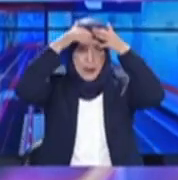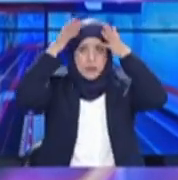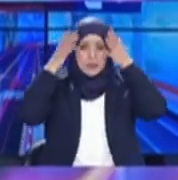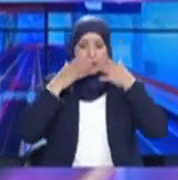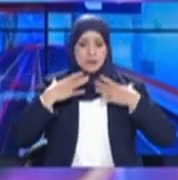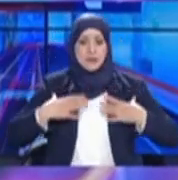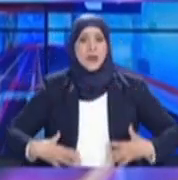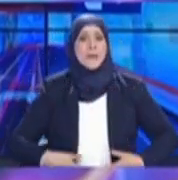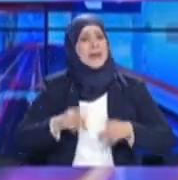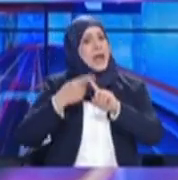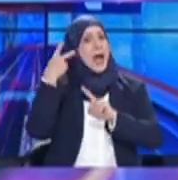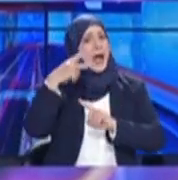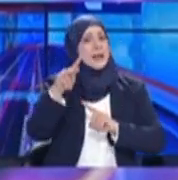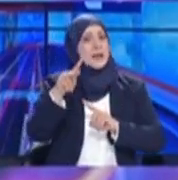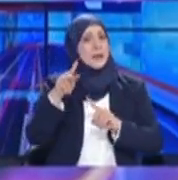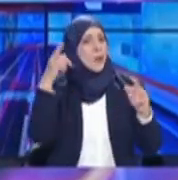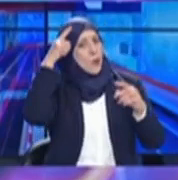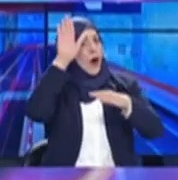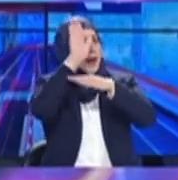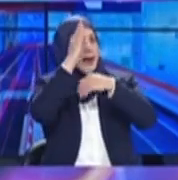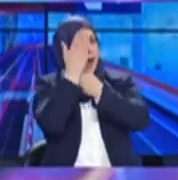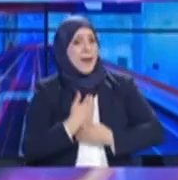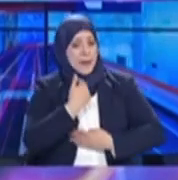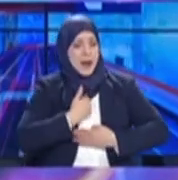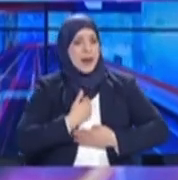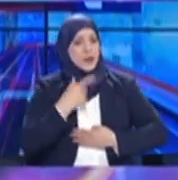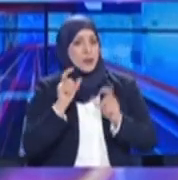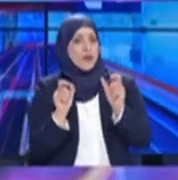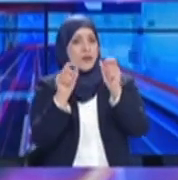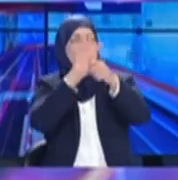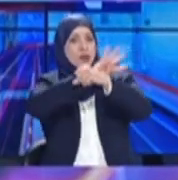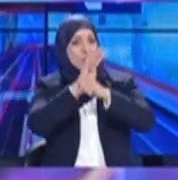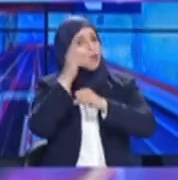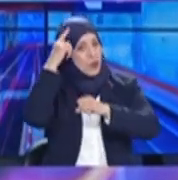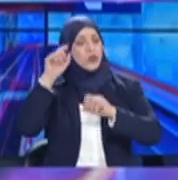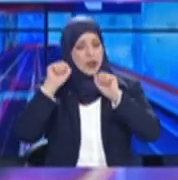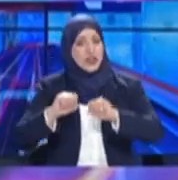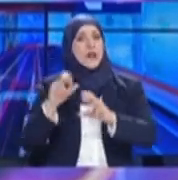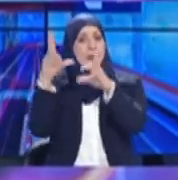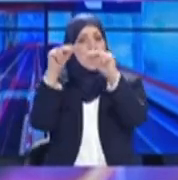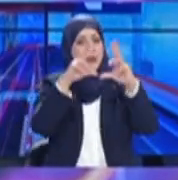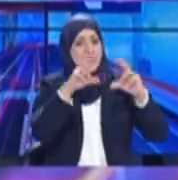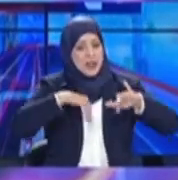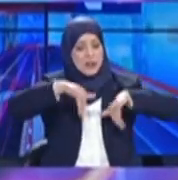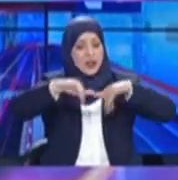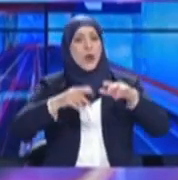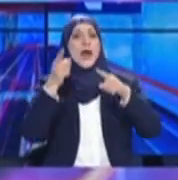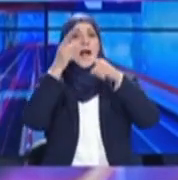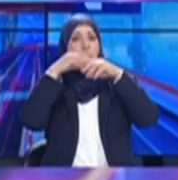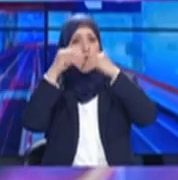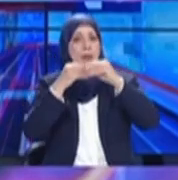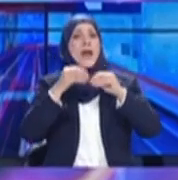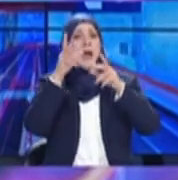العمال انفسهم يقوموا بعمليه التعقيم هذا ازاي هل هو متوفر الان في